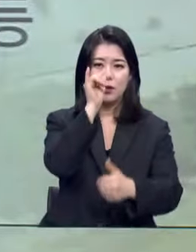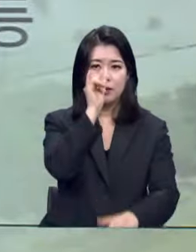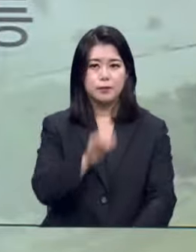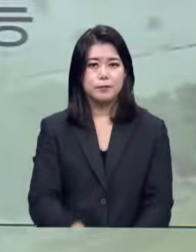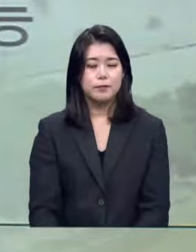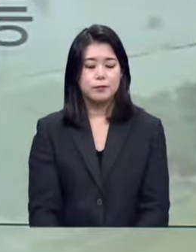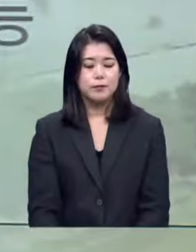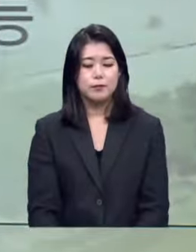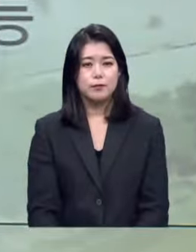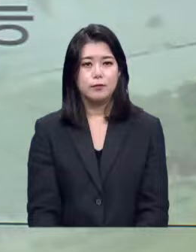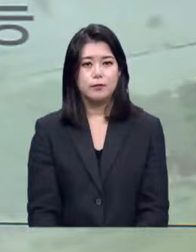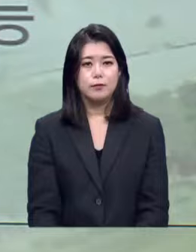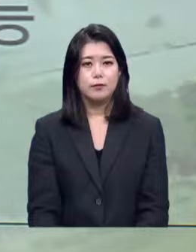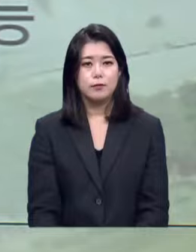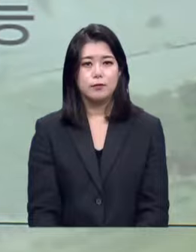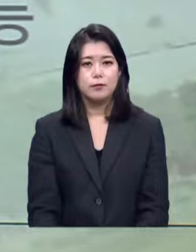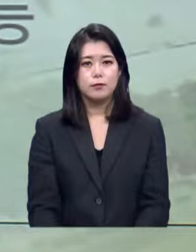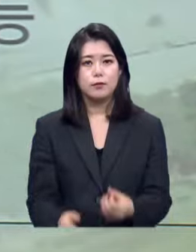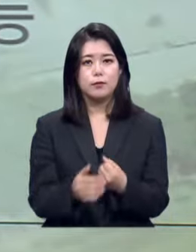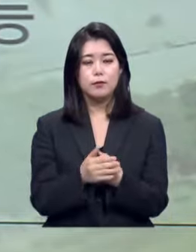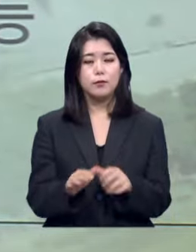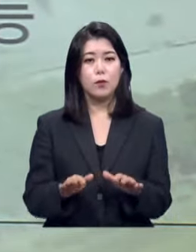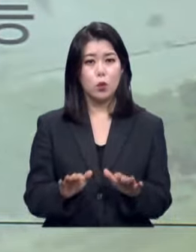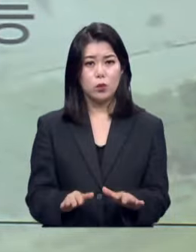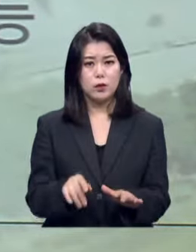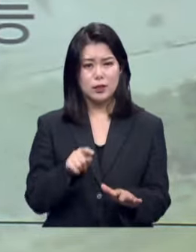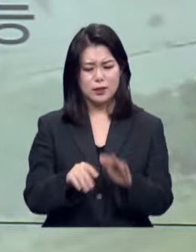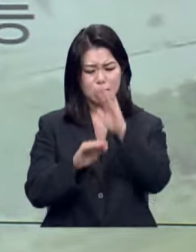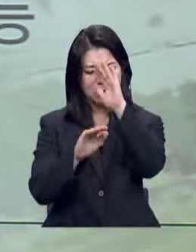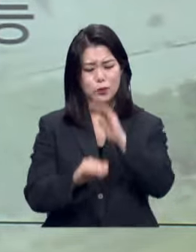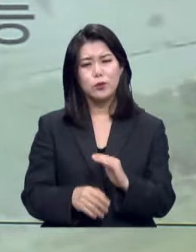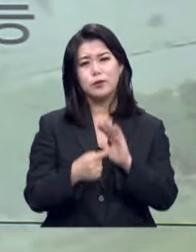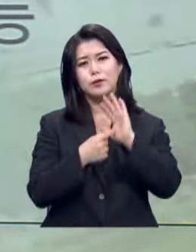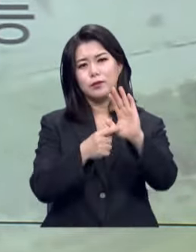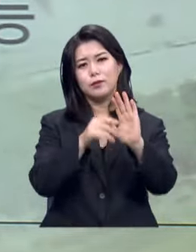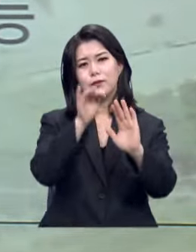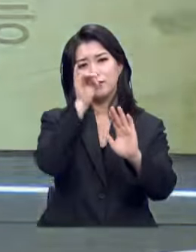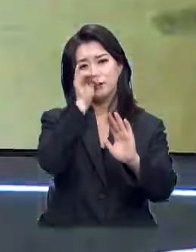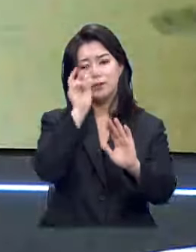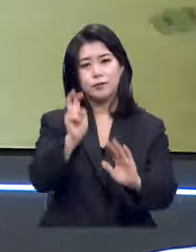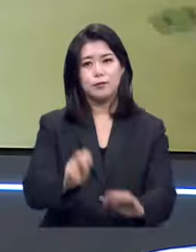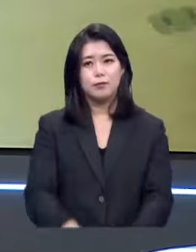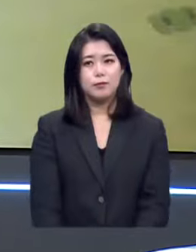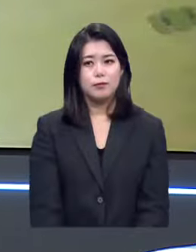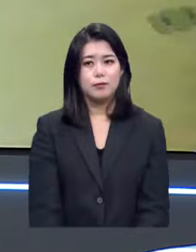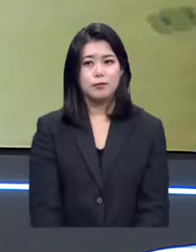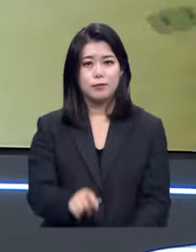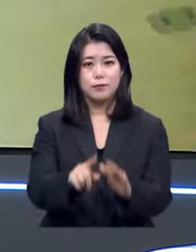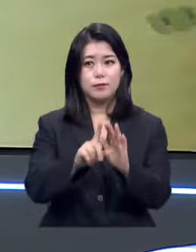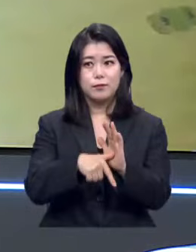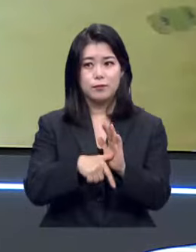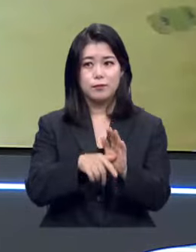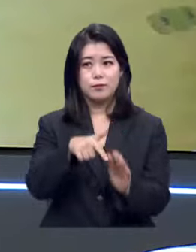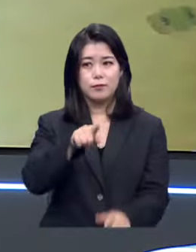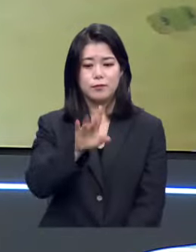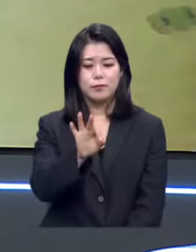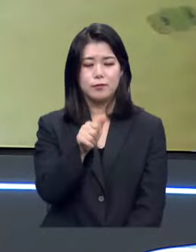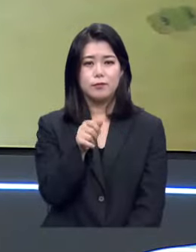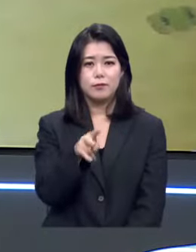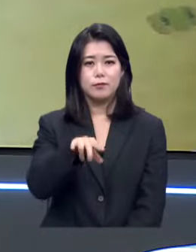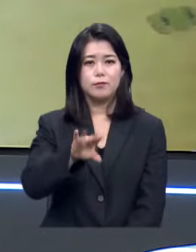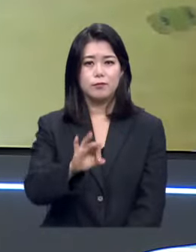거죠 그렇다고 한다면이 얘기가 나올 수밖에 나올 수밖에 없지 않겠냐 그 여기에 강혜경 씨가 또